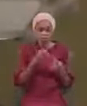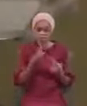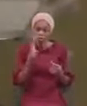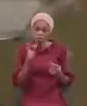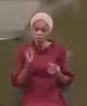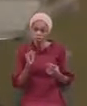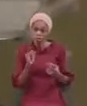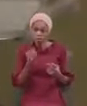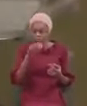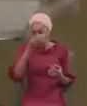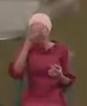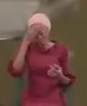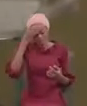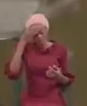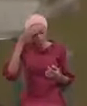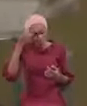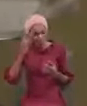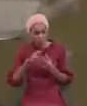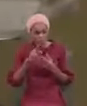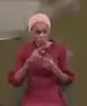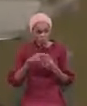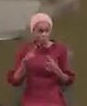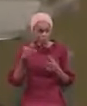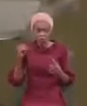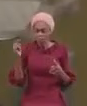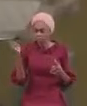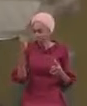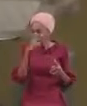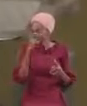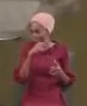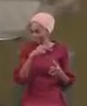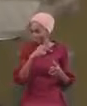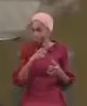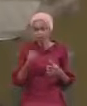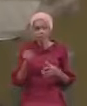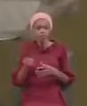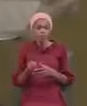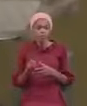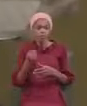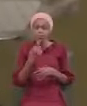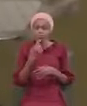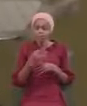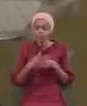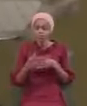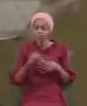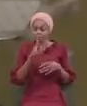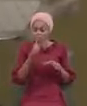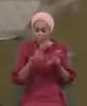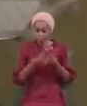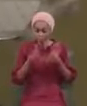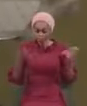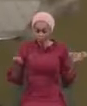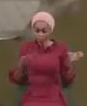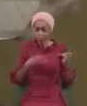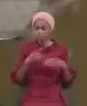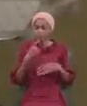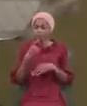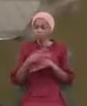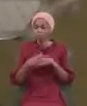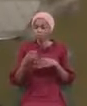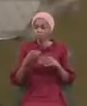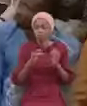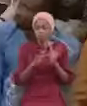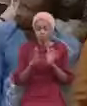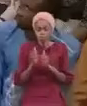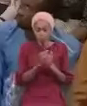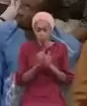ignorance la fontaine est ouverte le sang de Jésus vous lavera ce soir ce jour pardon au nom